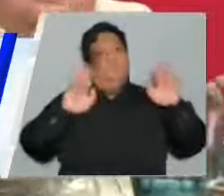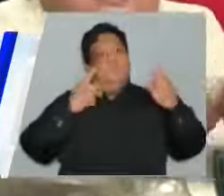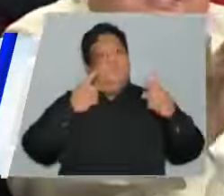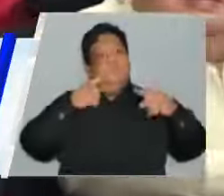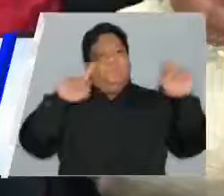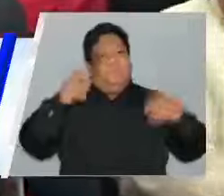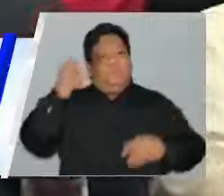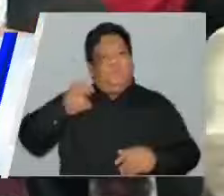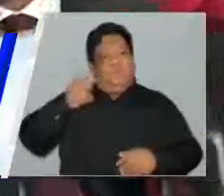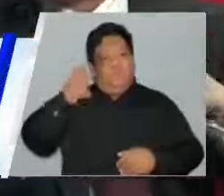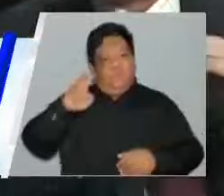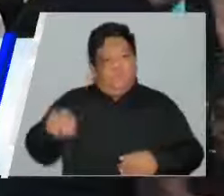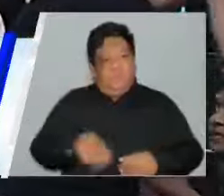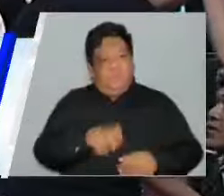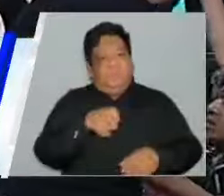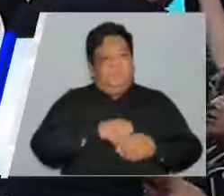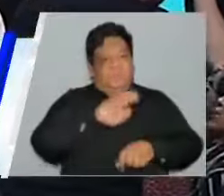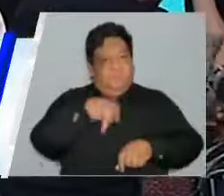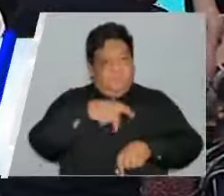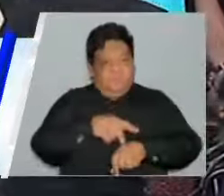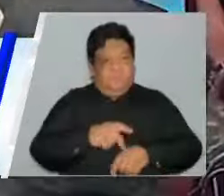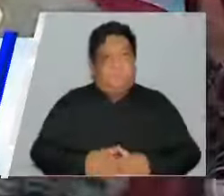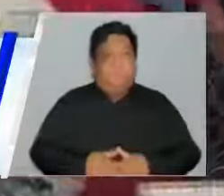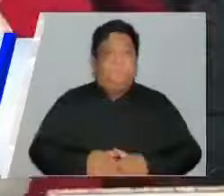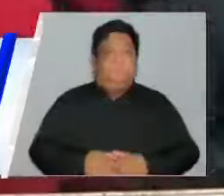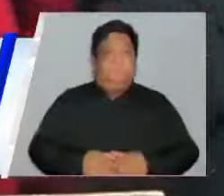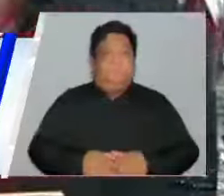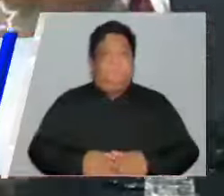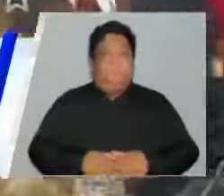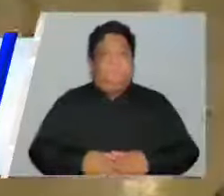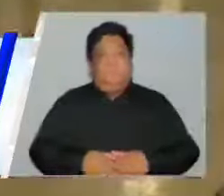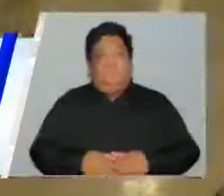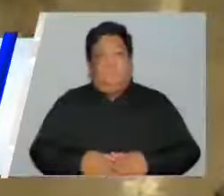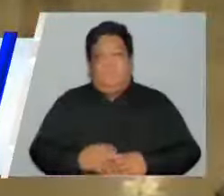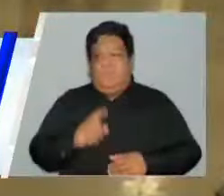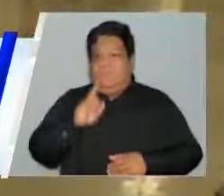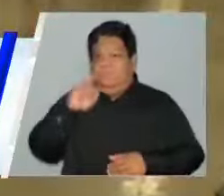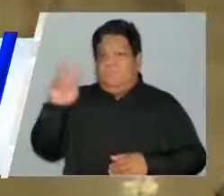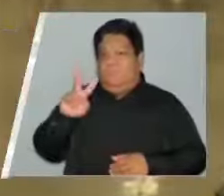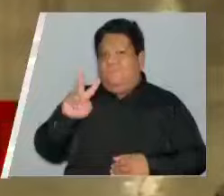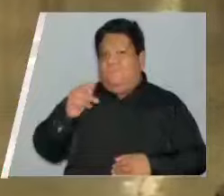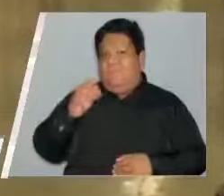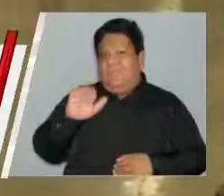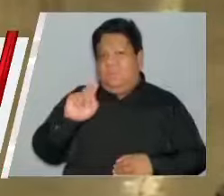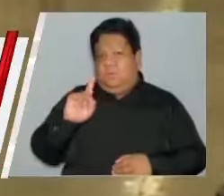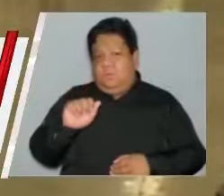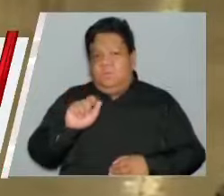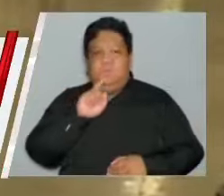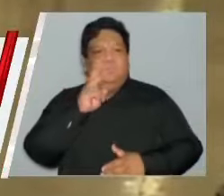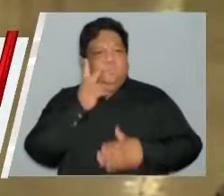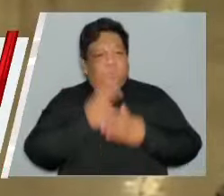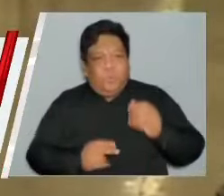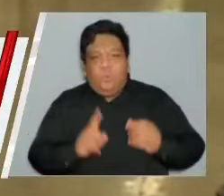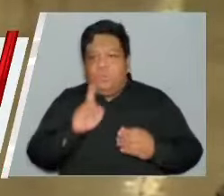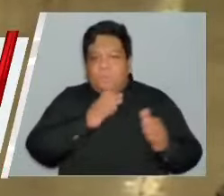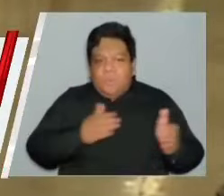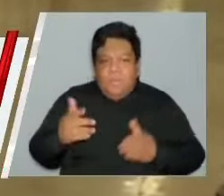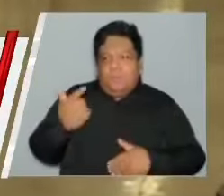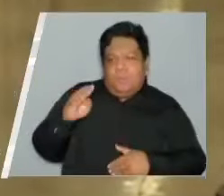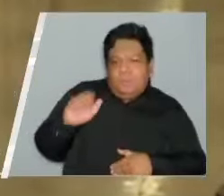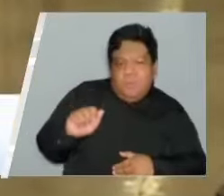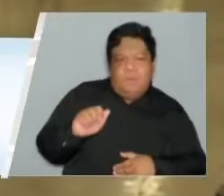Philippine TV. Ano siya, yung parehong determinasyon at magandang intensyon ng Kapuso at kapamilya